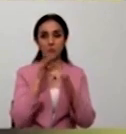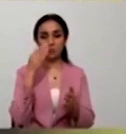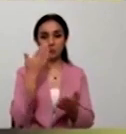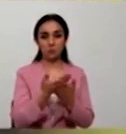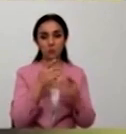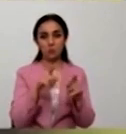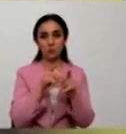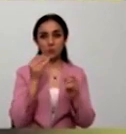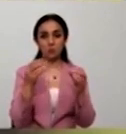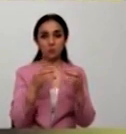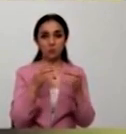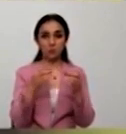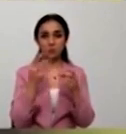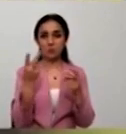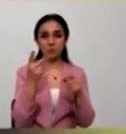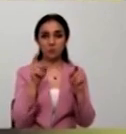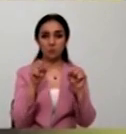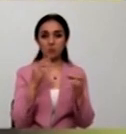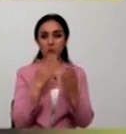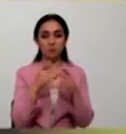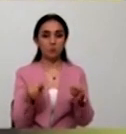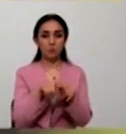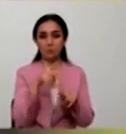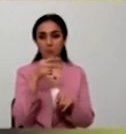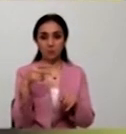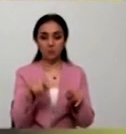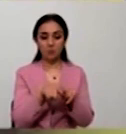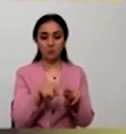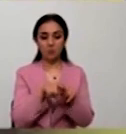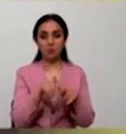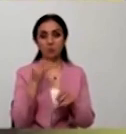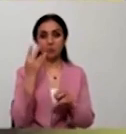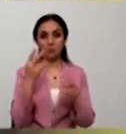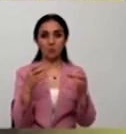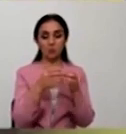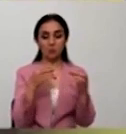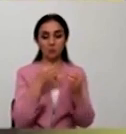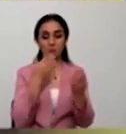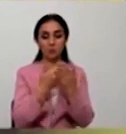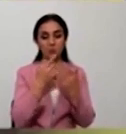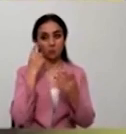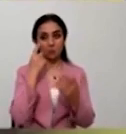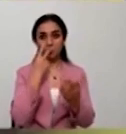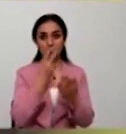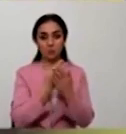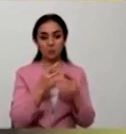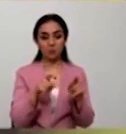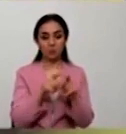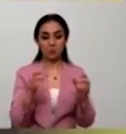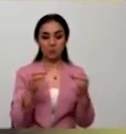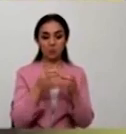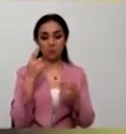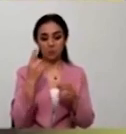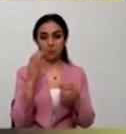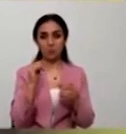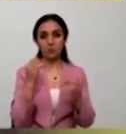tushishi. Bu jamoalarning ikkalasi ham imkoniyatlari teng. Ya'ni ikkita jamoani misol qilib oladigan bo'lsak, jamoa 1